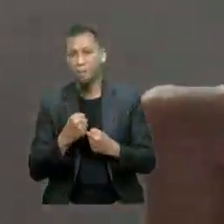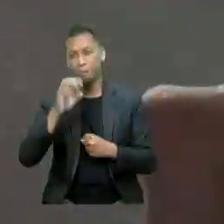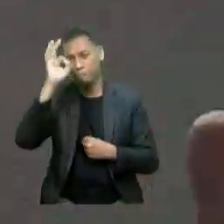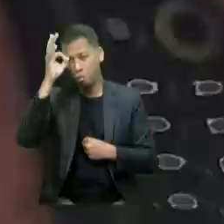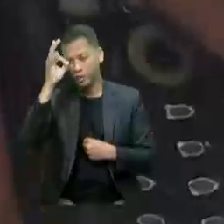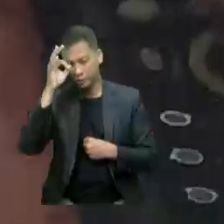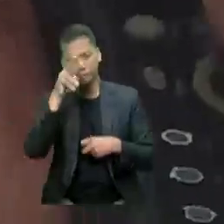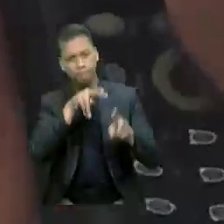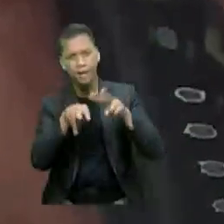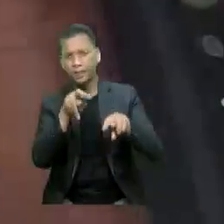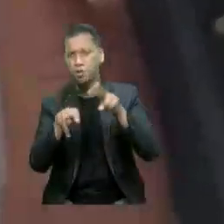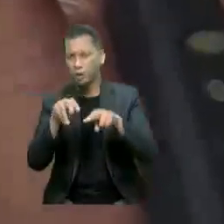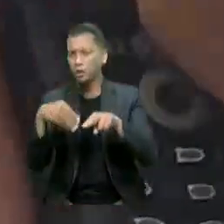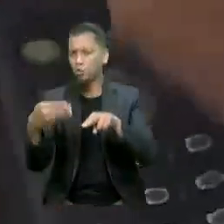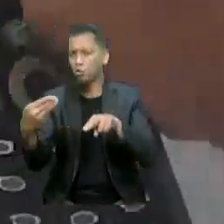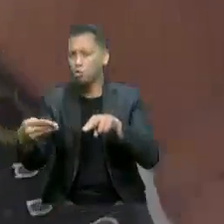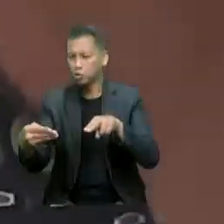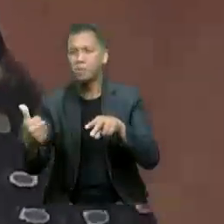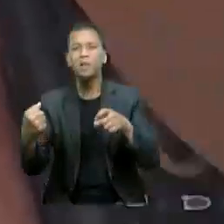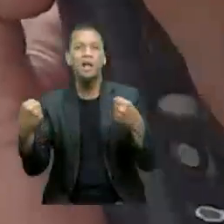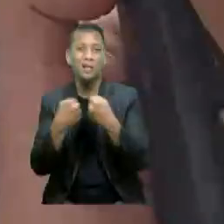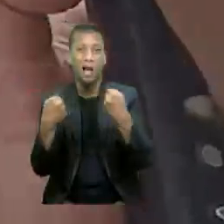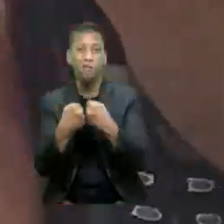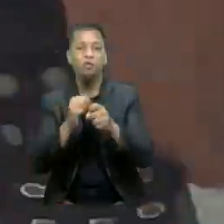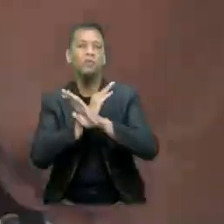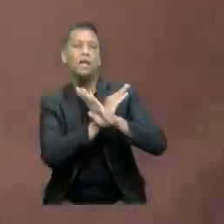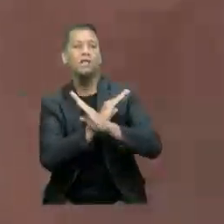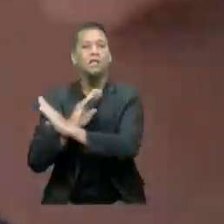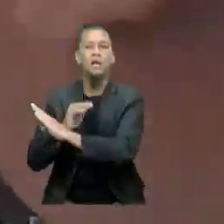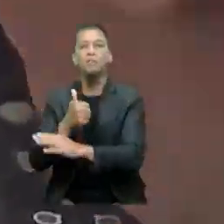terjadi. Dari Padang, Sumatera Barat, Budi Sunandar, iNews, melaporkan.